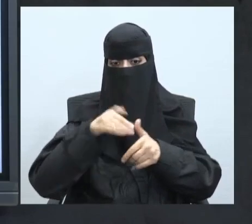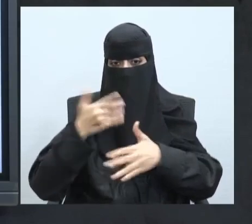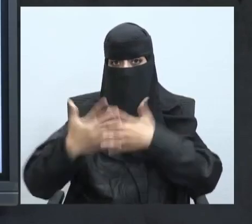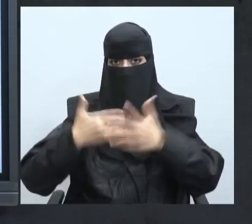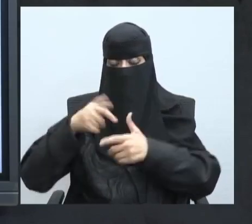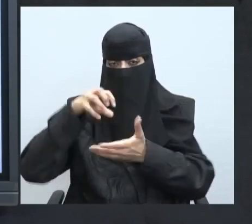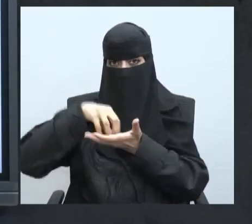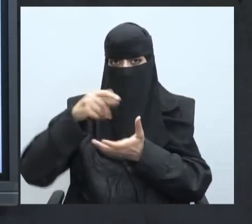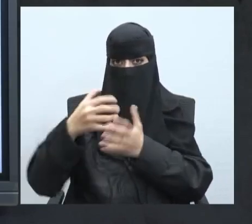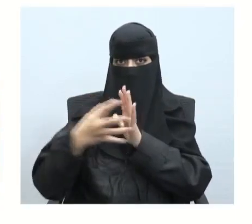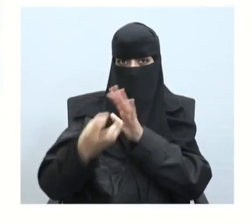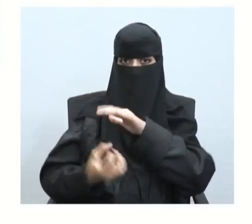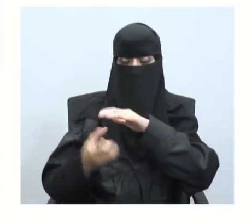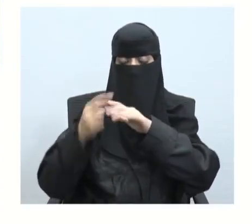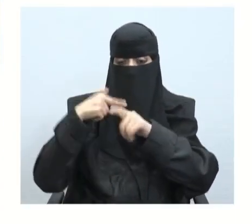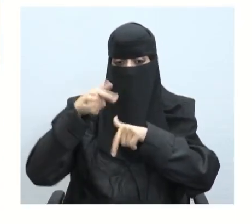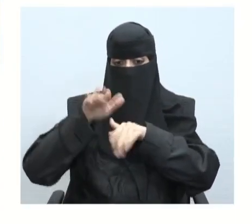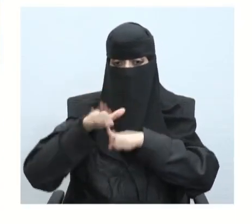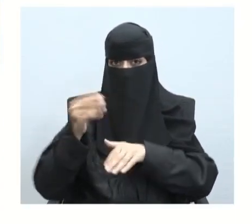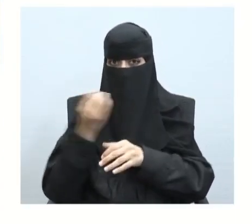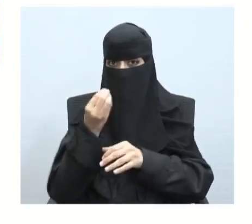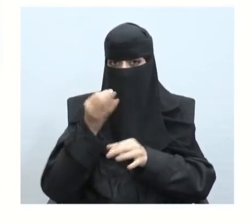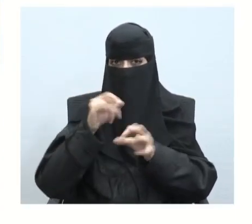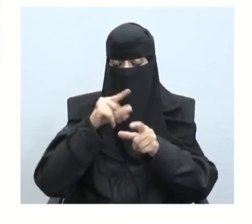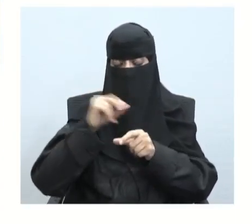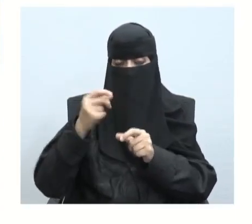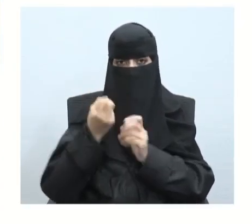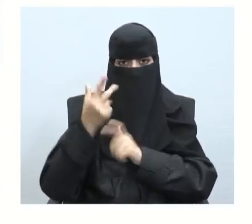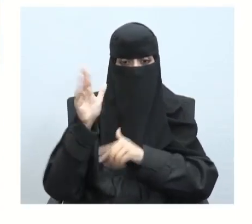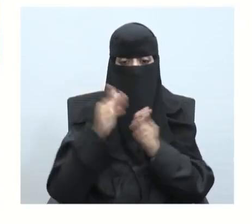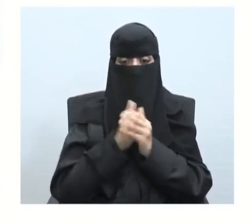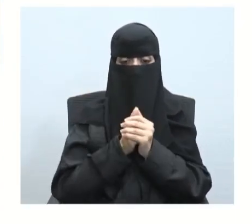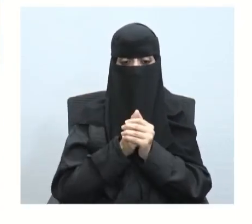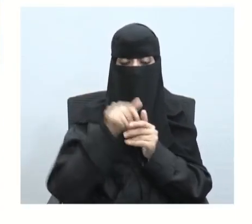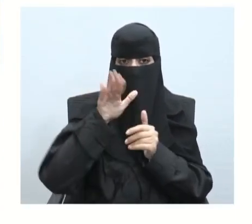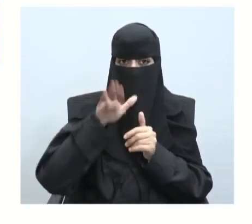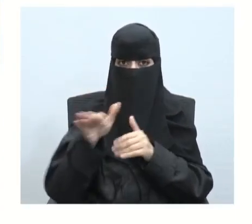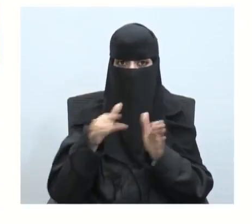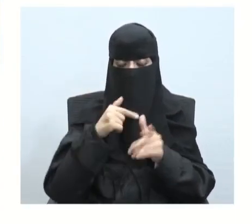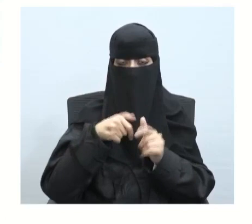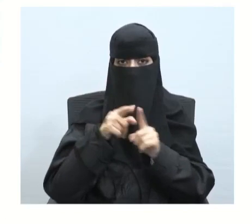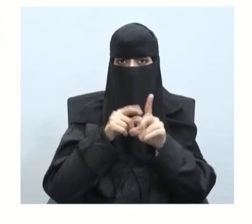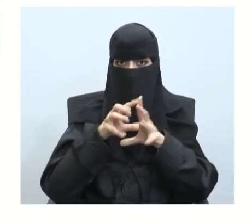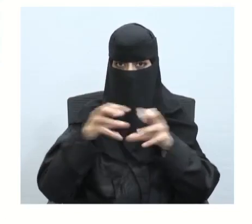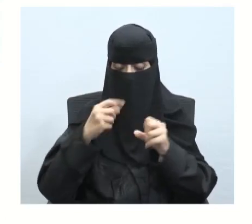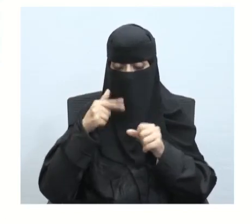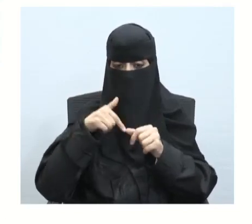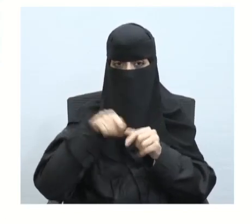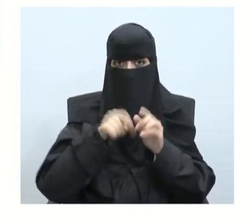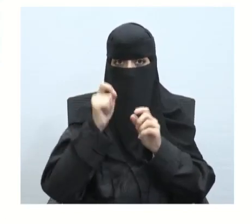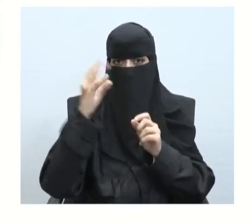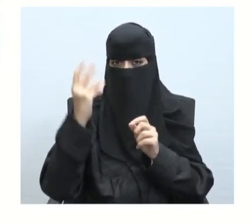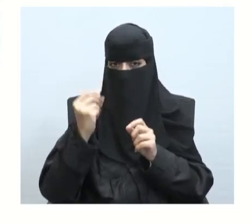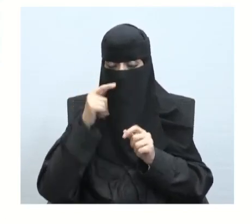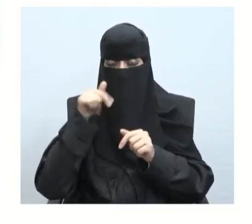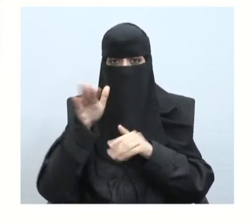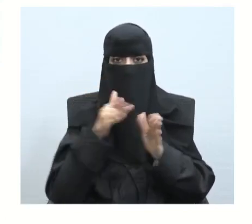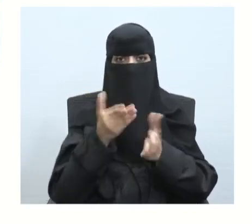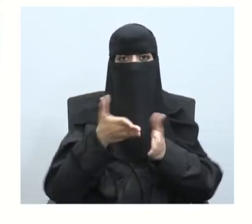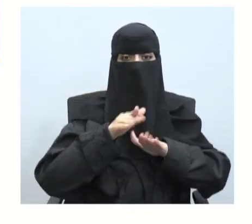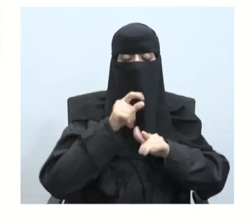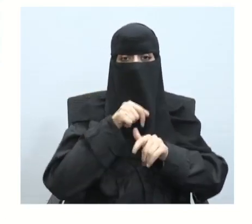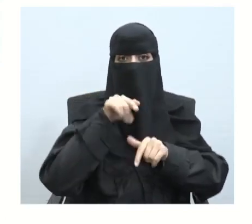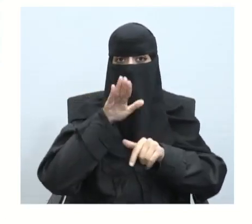لطاقه الوضع الجاذبيه كما ذكرت لك قبل قليل نفس الفكره اذا في تعريفها في رمزها في كذلك